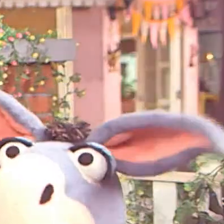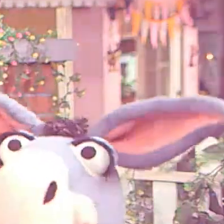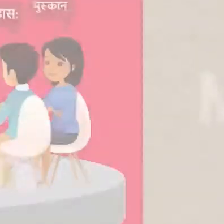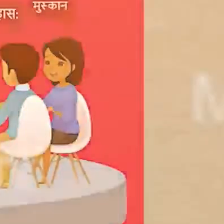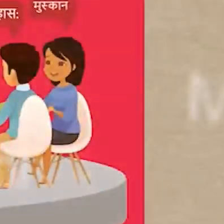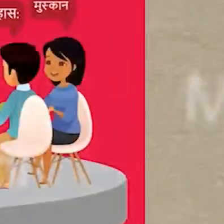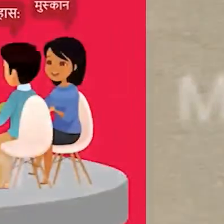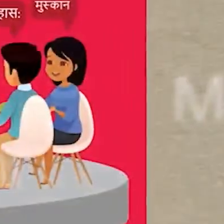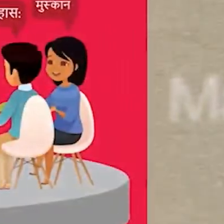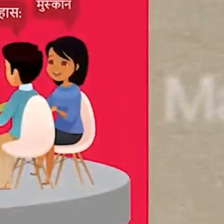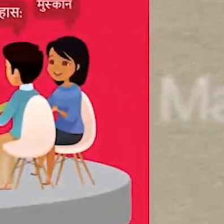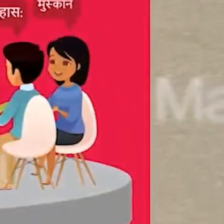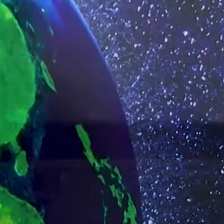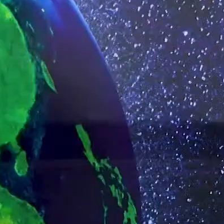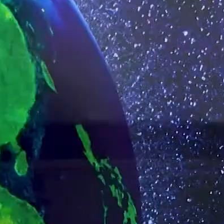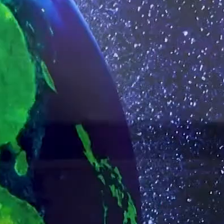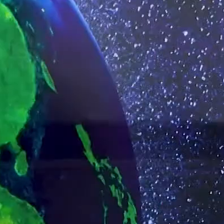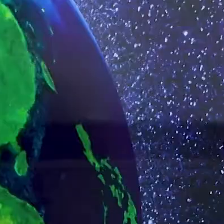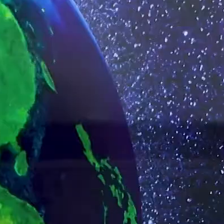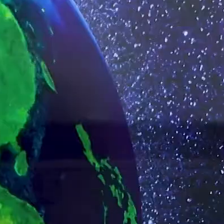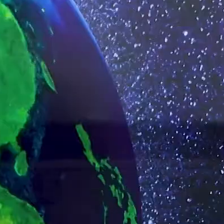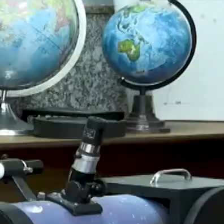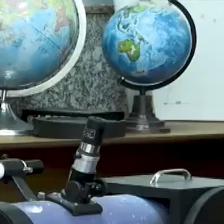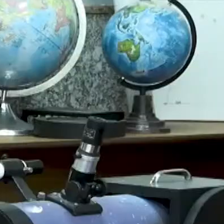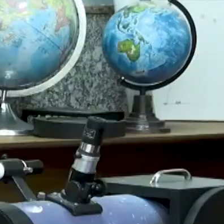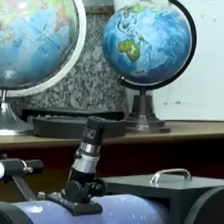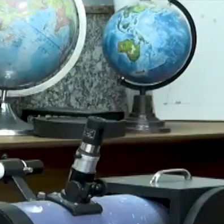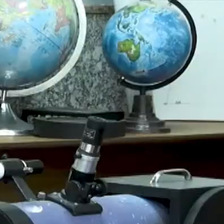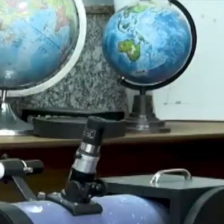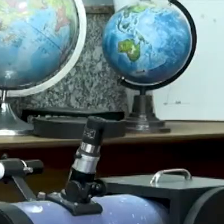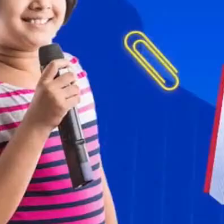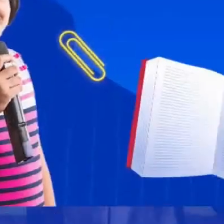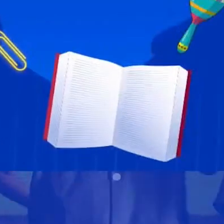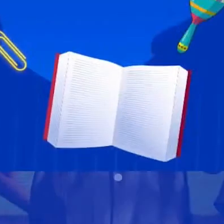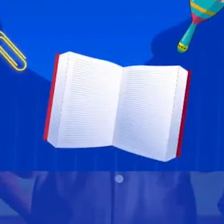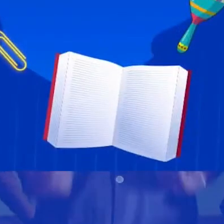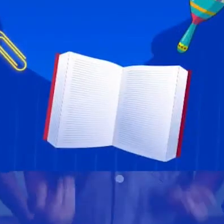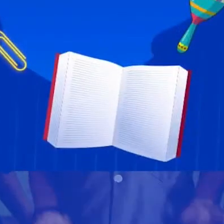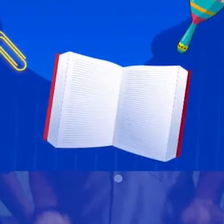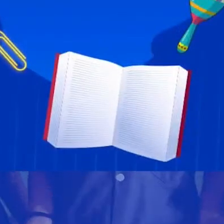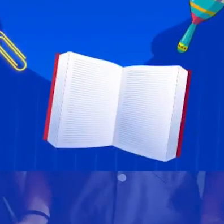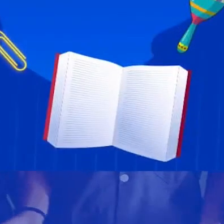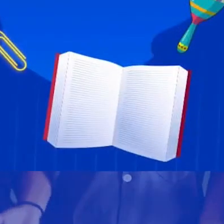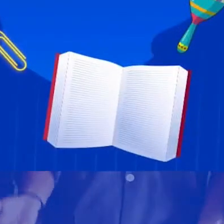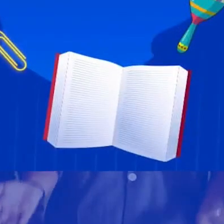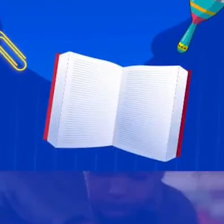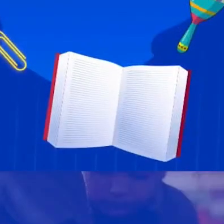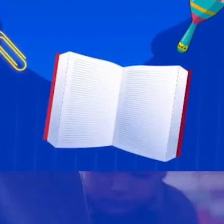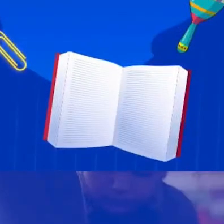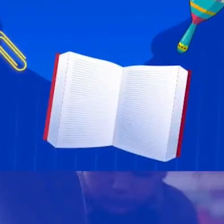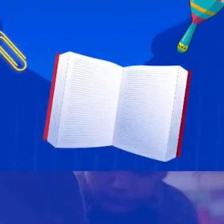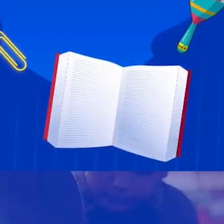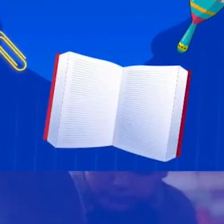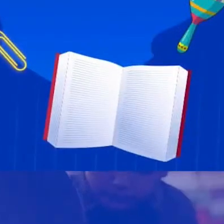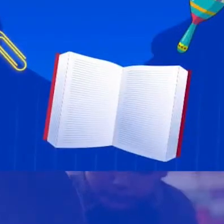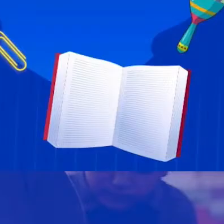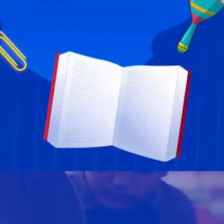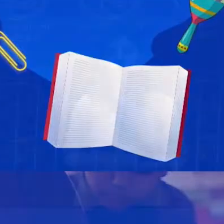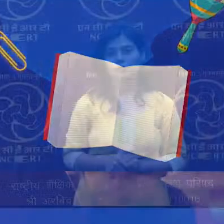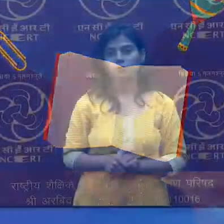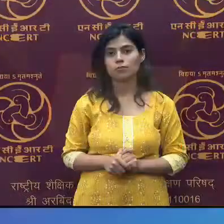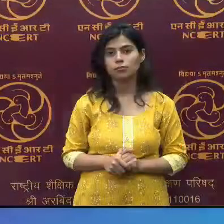सकते हैं। भारतीय भाषा कविता प्रतियोगिता के नियम आदि भी आपको इसी लिंक पर उपलब्ध होंगे।